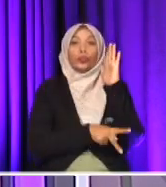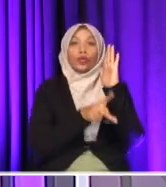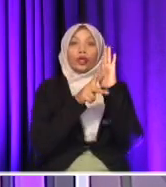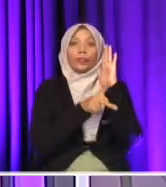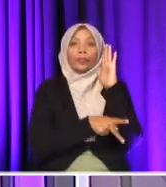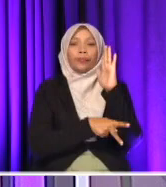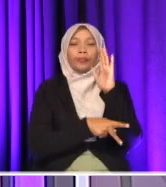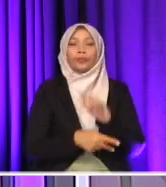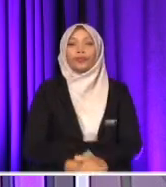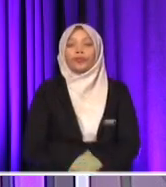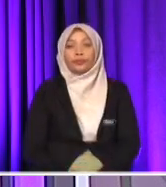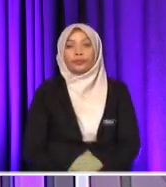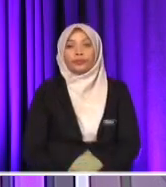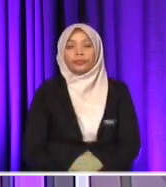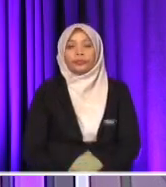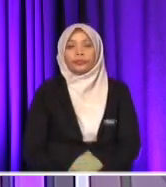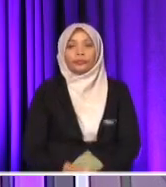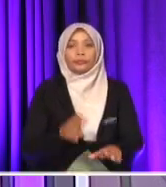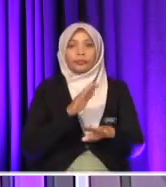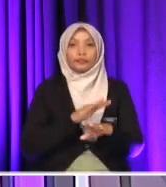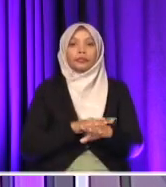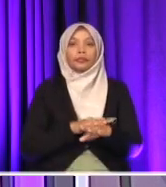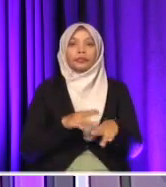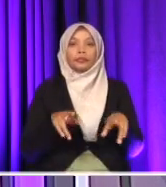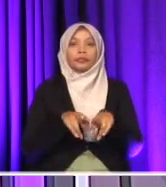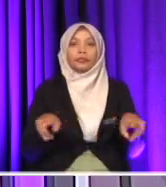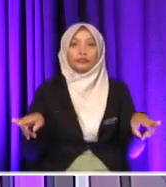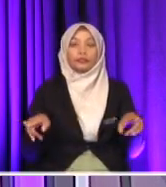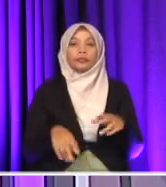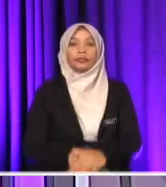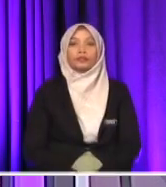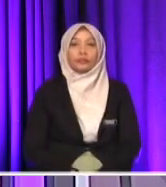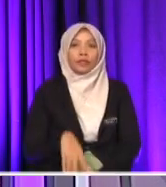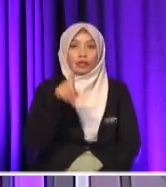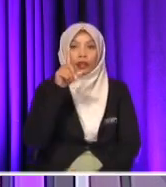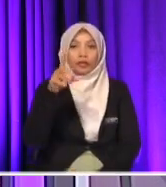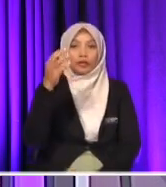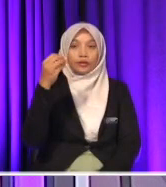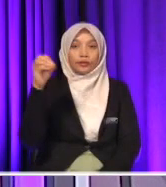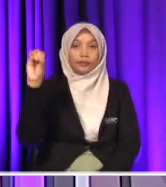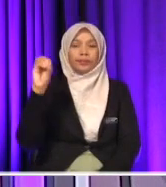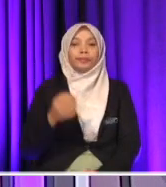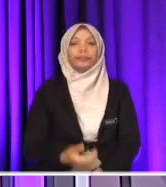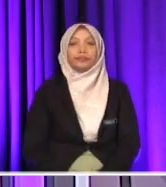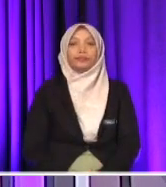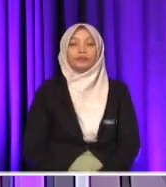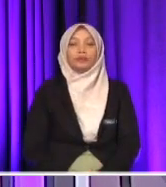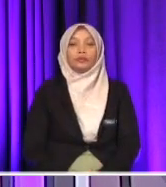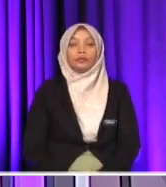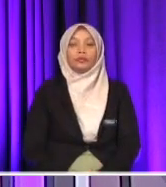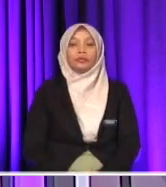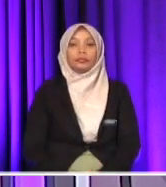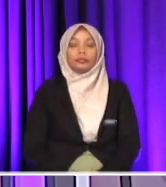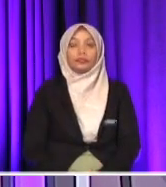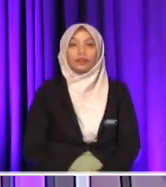adalah VR, voltan yang susut pada perintang 100 ohm tu. Berapa voltan yang susut. So ini VR. Z ni